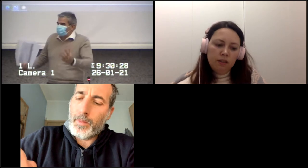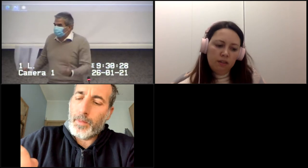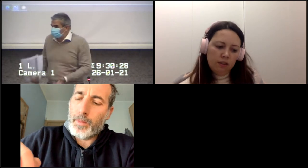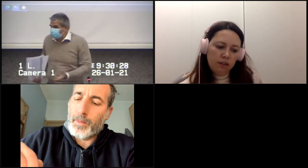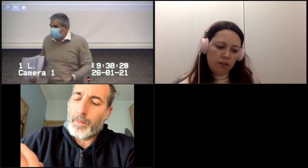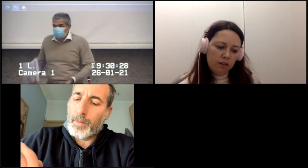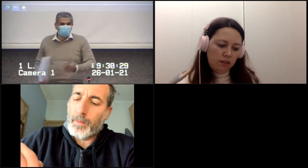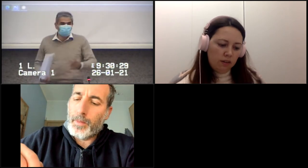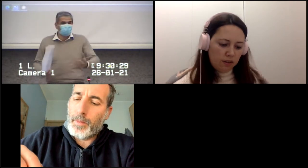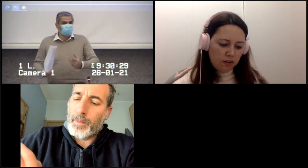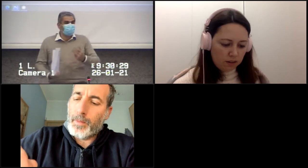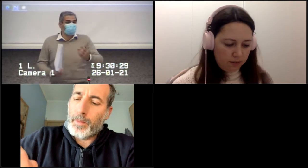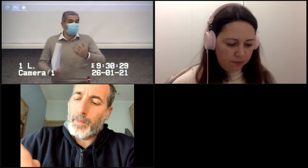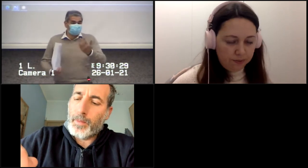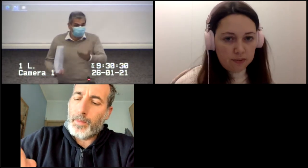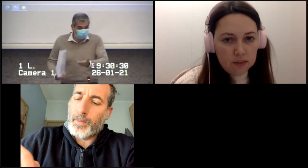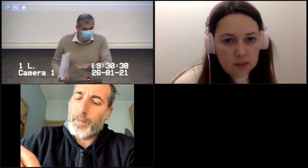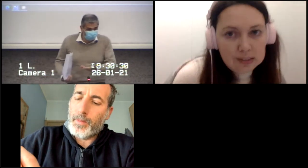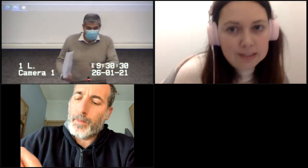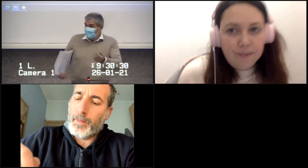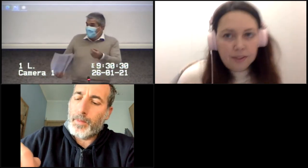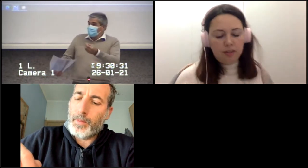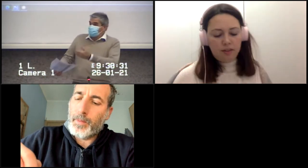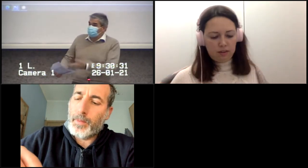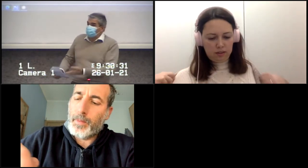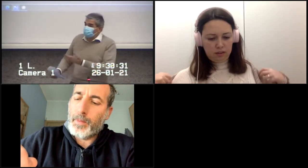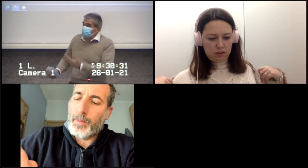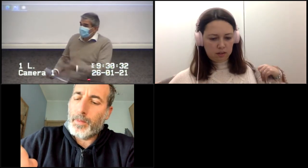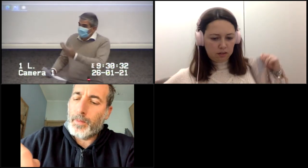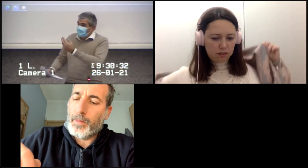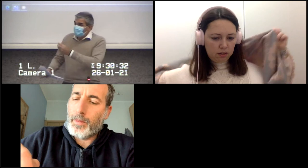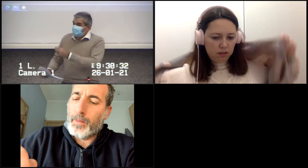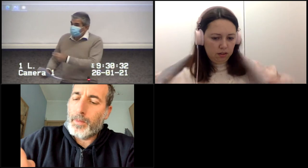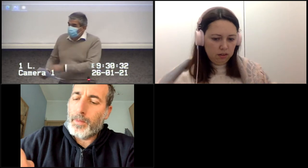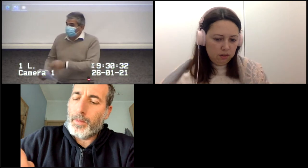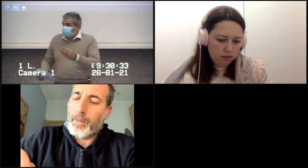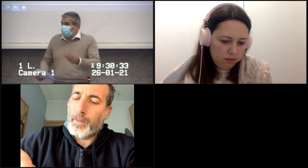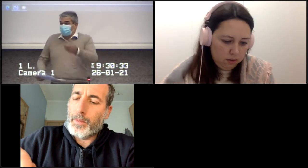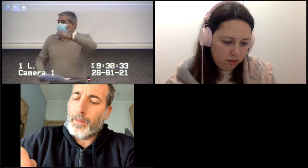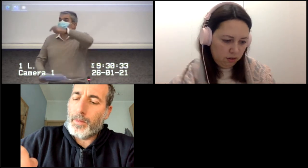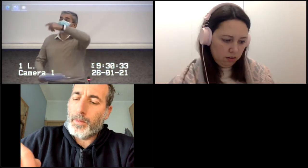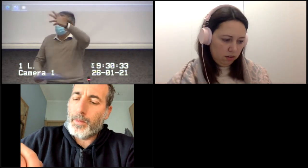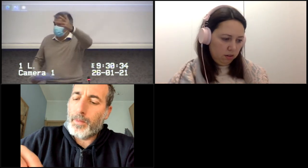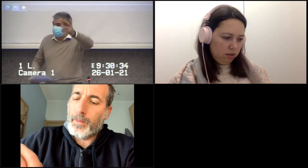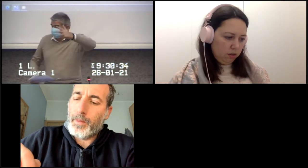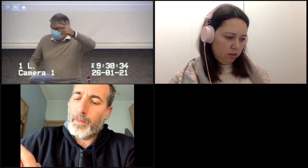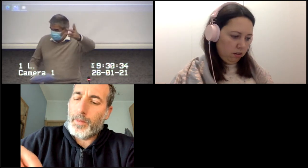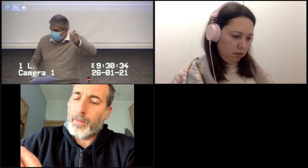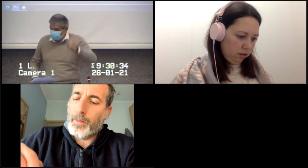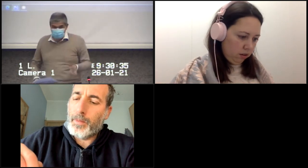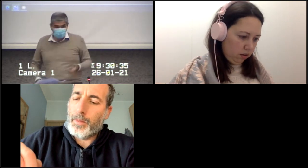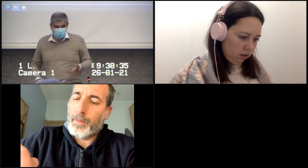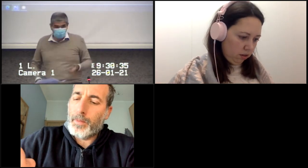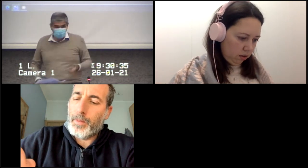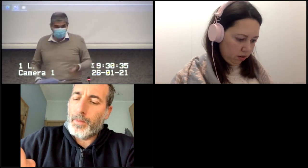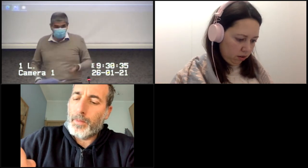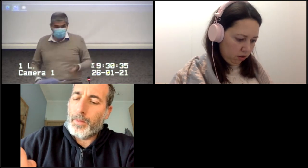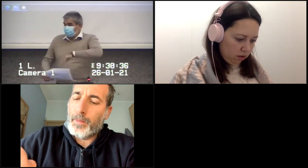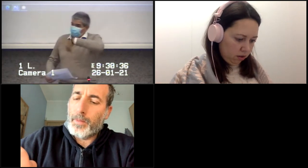corriamo questo grosso pericolo, e quindi è meno impattante questo tipo di sconto applicato in un contributo di